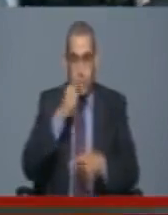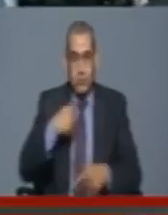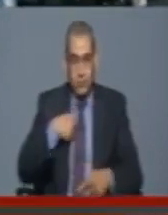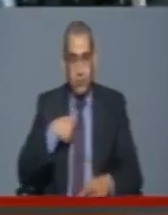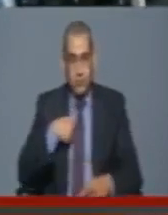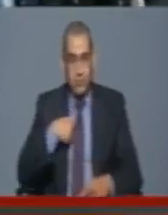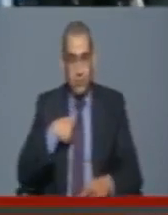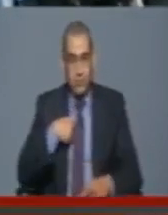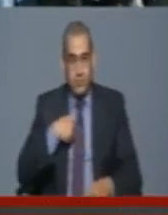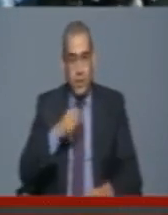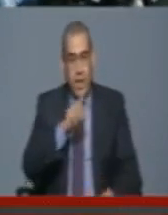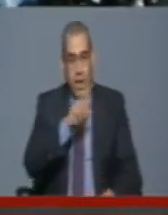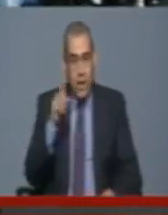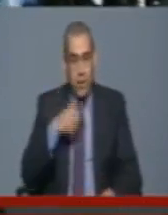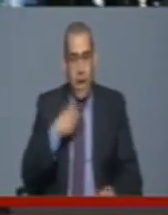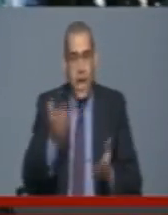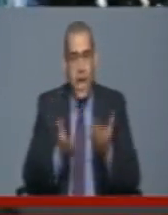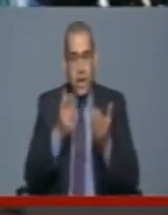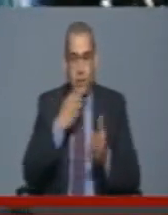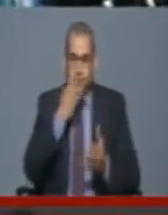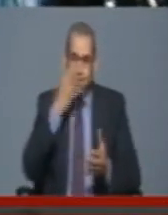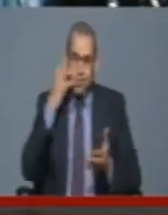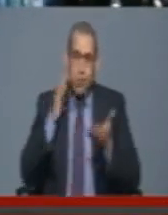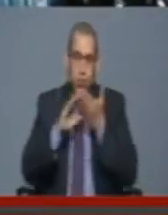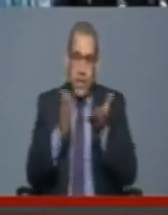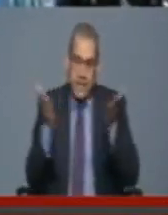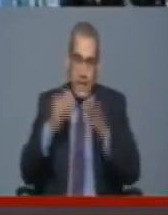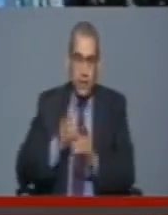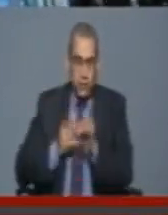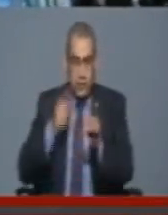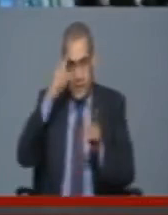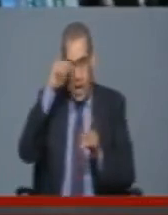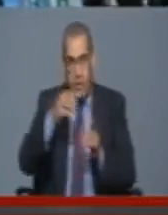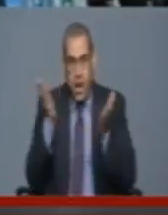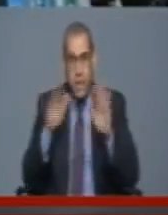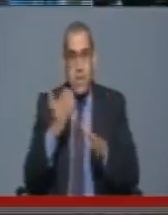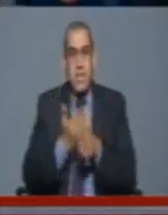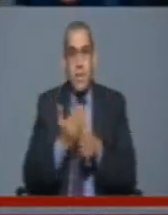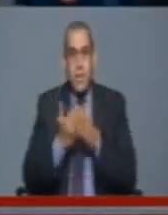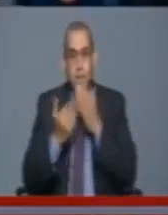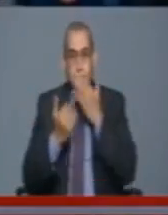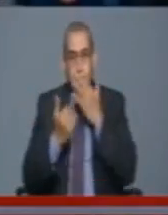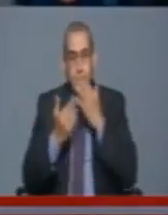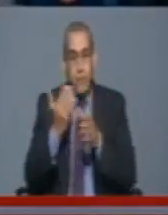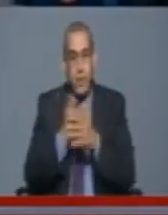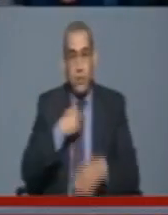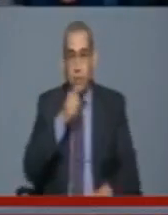طبعا احنا عايزين ندخل اكبر حجم من المساعدات في الظروف الصعبه ديت. ليه؟ لان احنا بنتكلم على